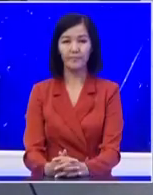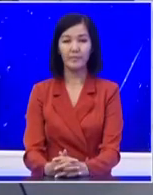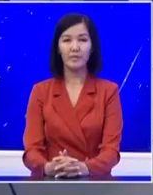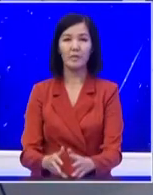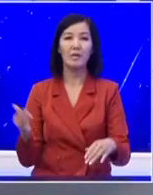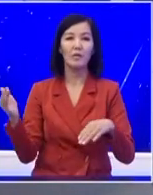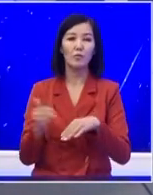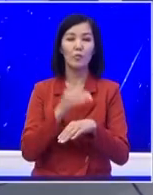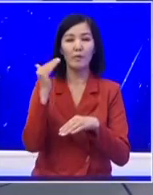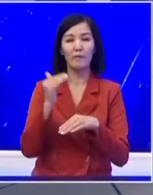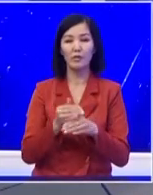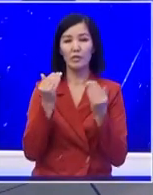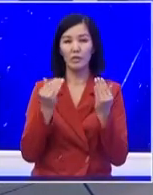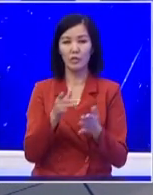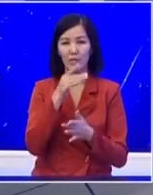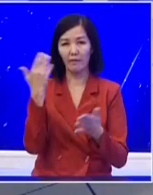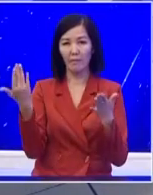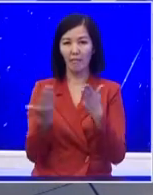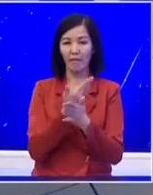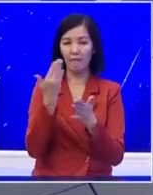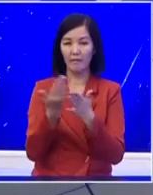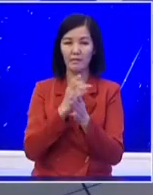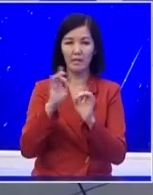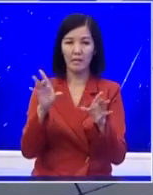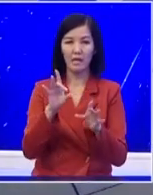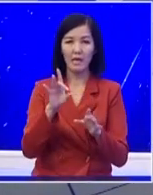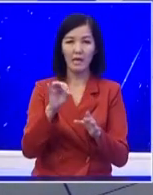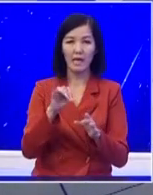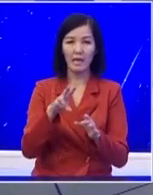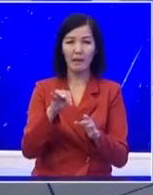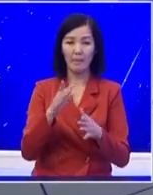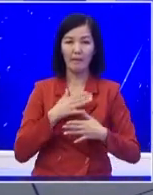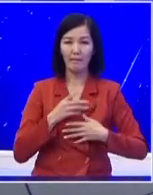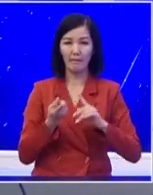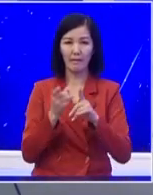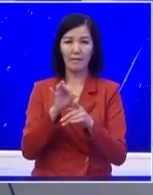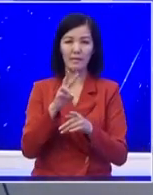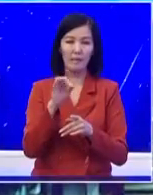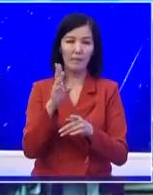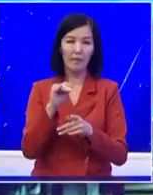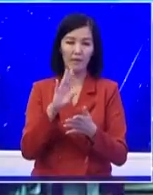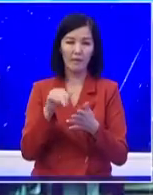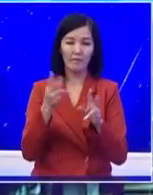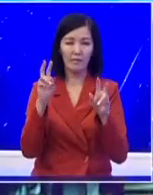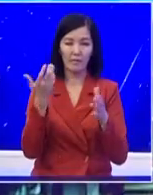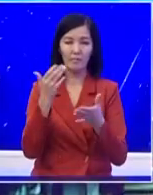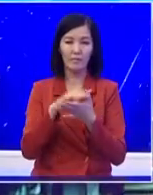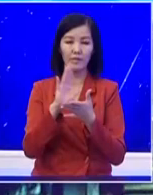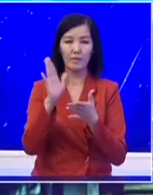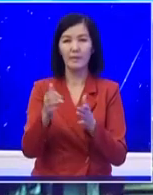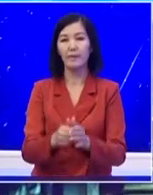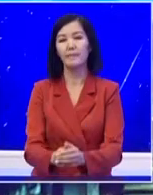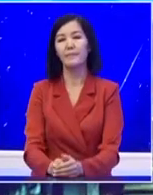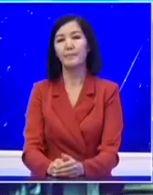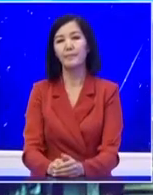Здравствуйте, время новостей на телеканале ЖТСУ. В студии Еламан Раймбеков и сурдоперевод обеспечивает Айгуль Стамбекова. И в начале выпуска коротко о